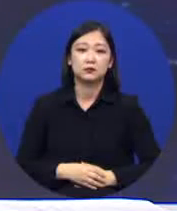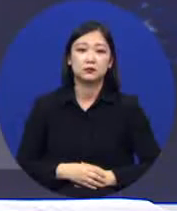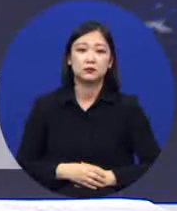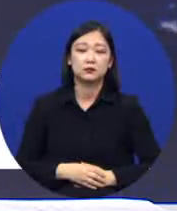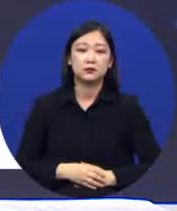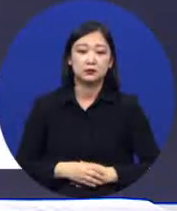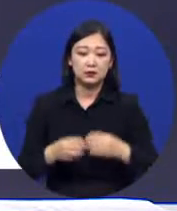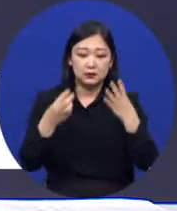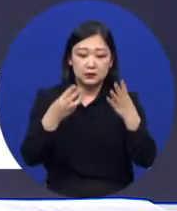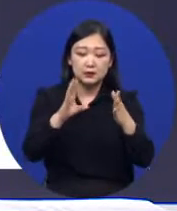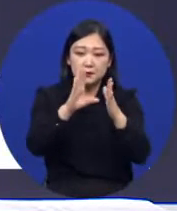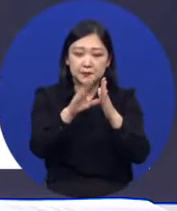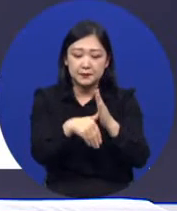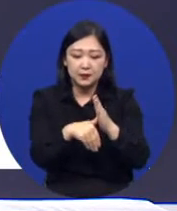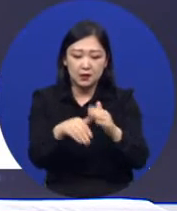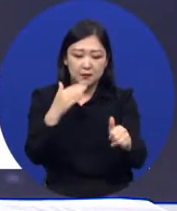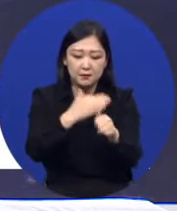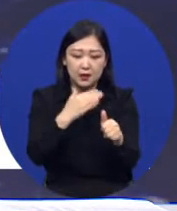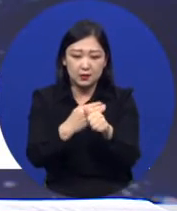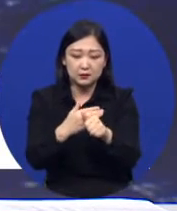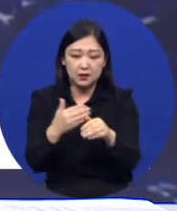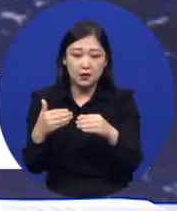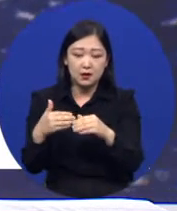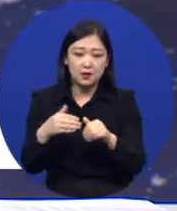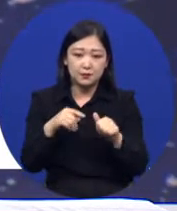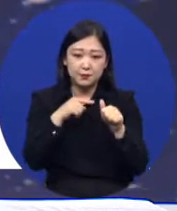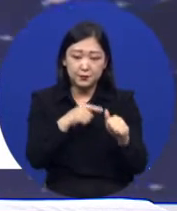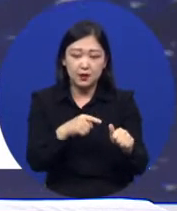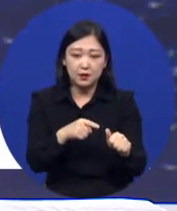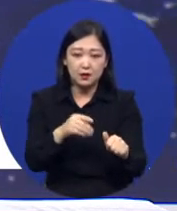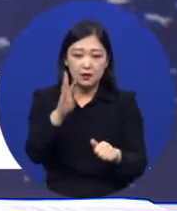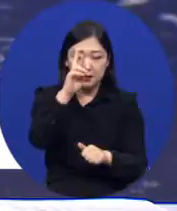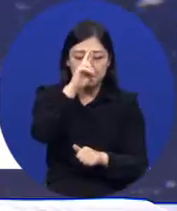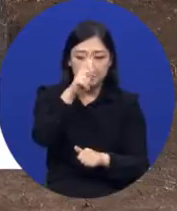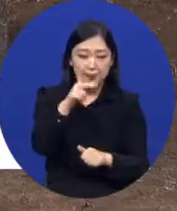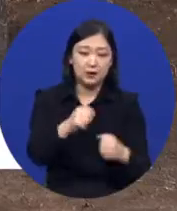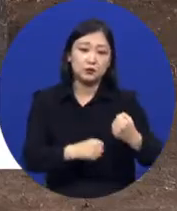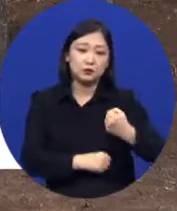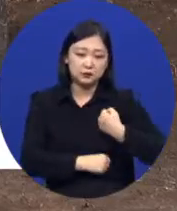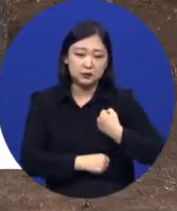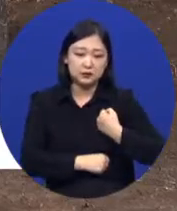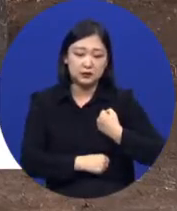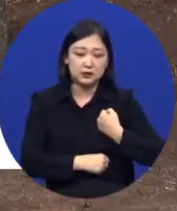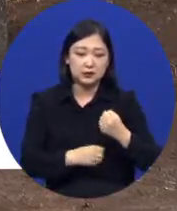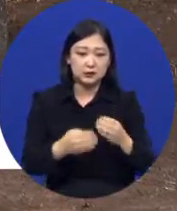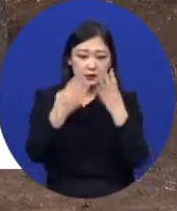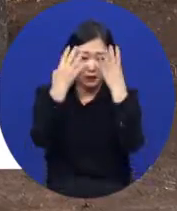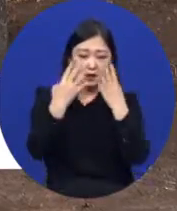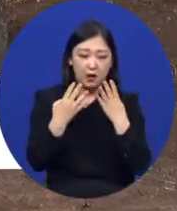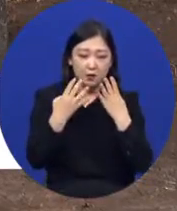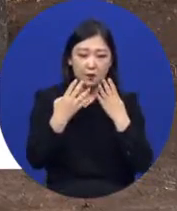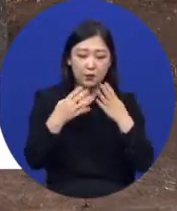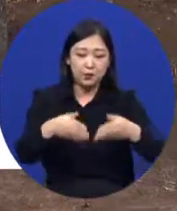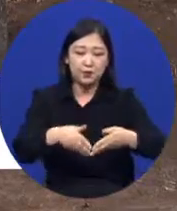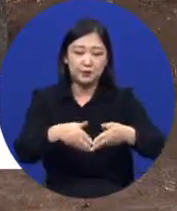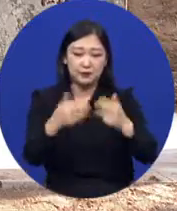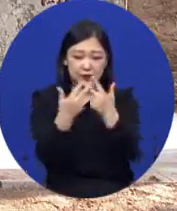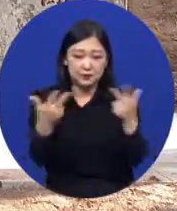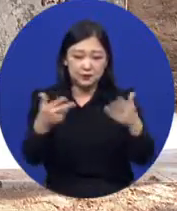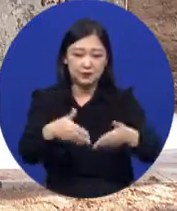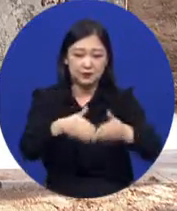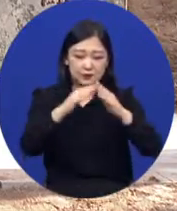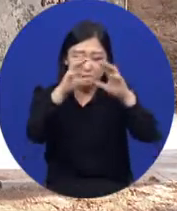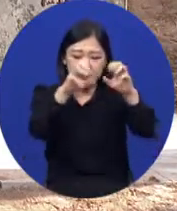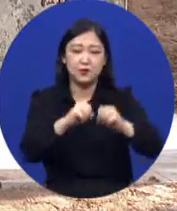제주 4 3 당시 학살을 주도했다 며 박진경 대령 의 추도비에 설치한 시민단체들의 감옥 조형물이 철거 될 것으로